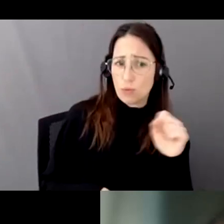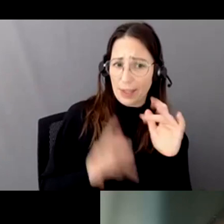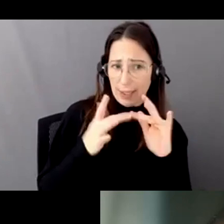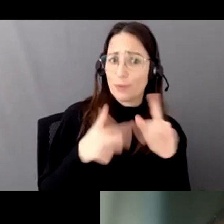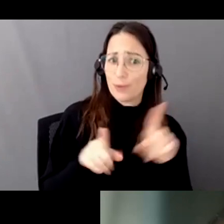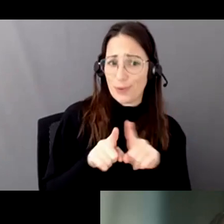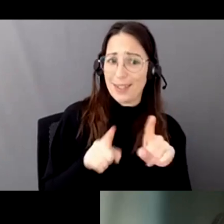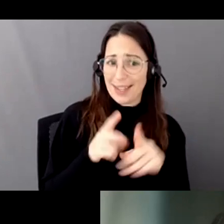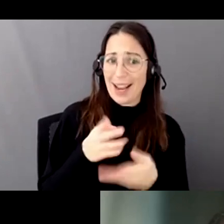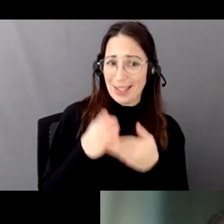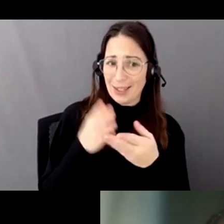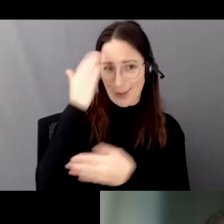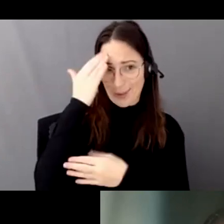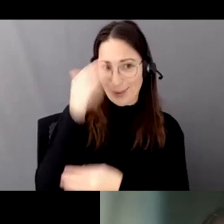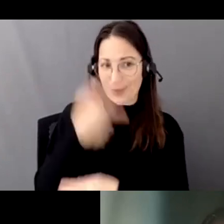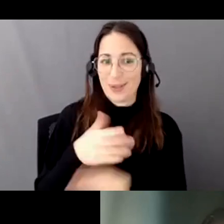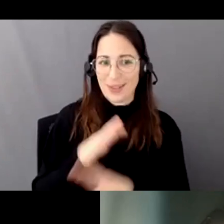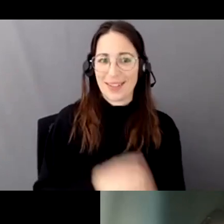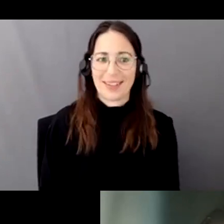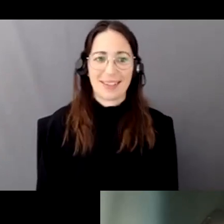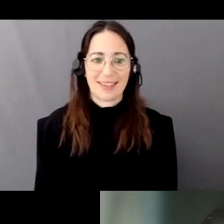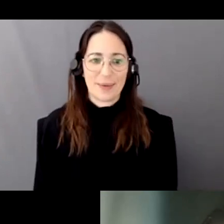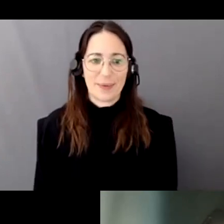est une ressource, ouais. Voilà.